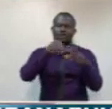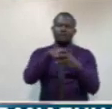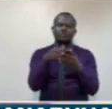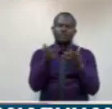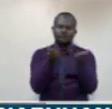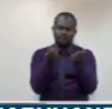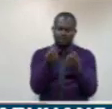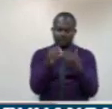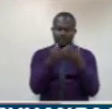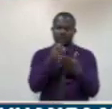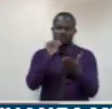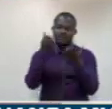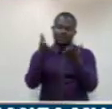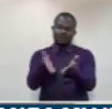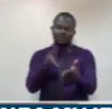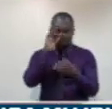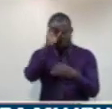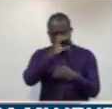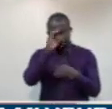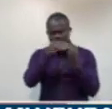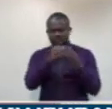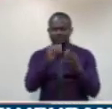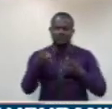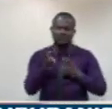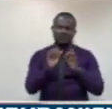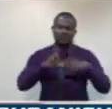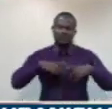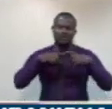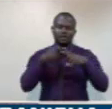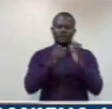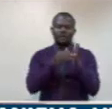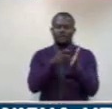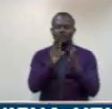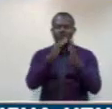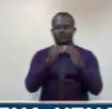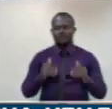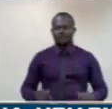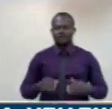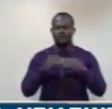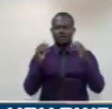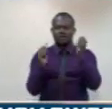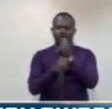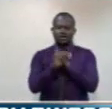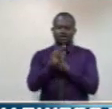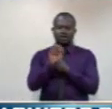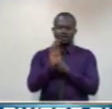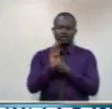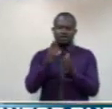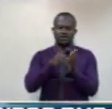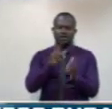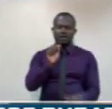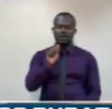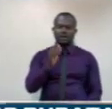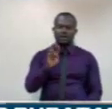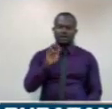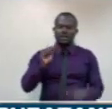buruse? Ariko buruse idahari nshakisha ukundi kuntu ngomba kubaho kandi nkishyura n'inzu. Umuyobozi wungirije wa UTB Dr. Kabera